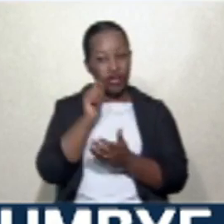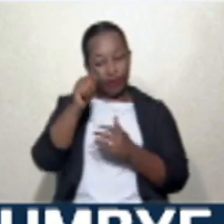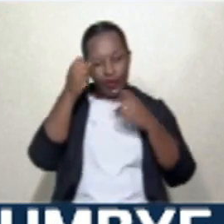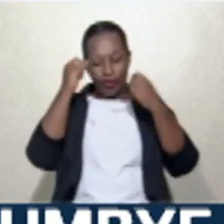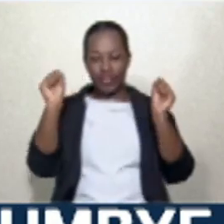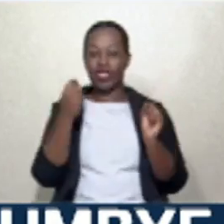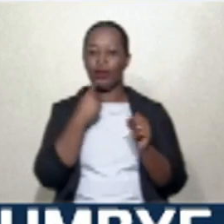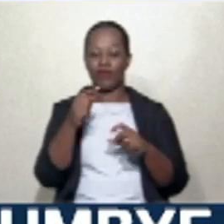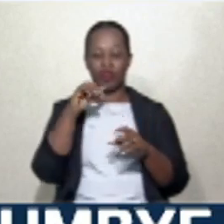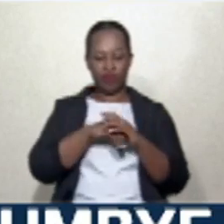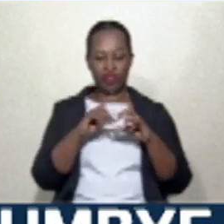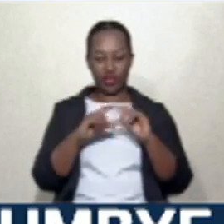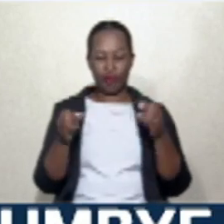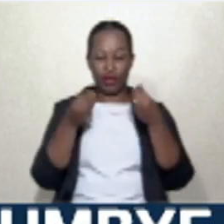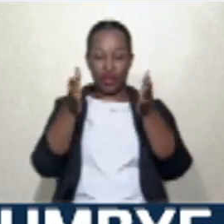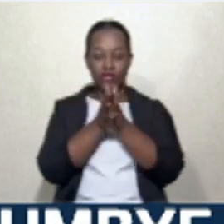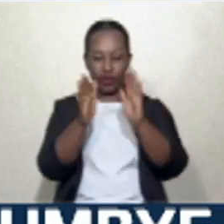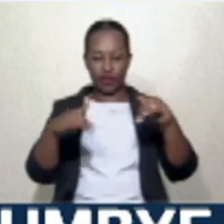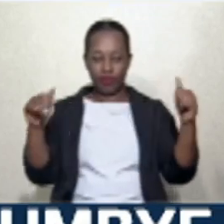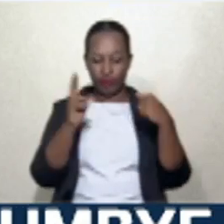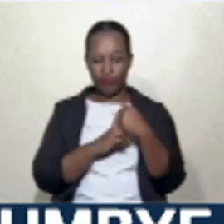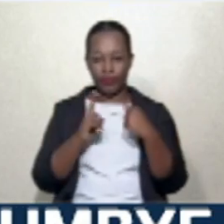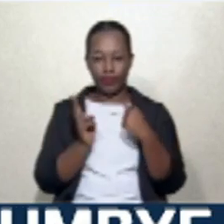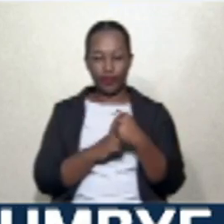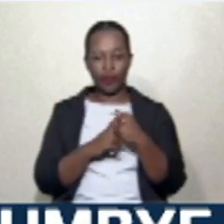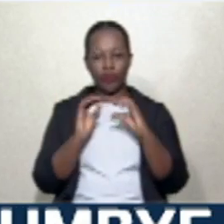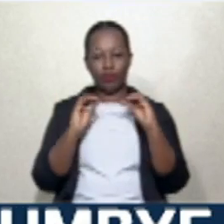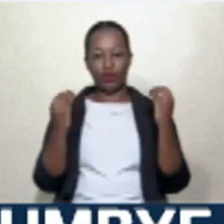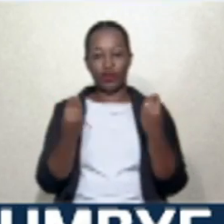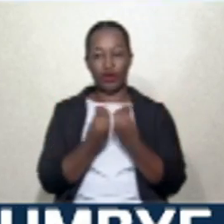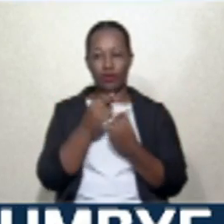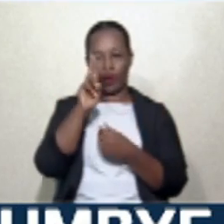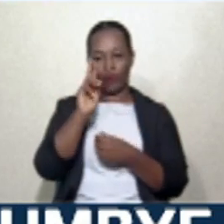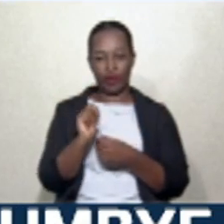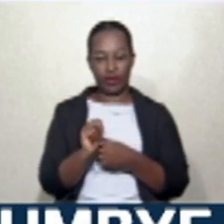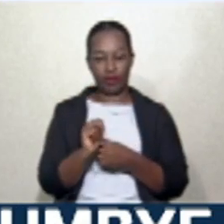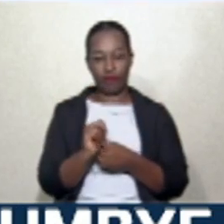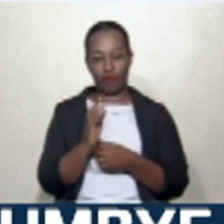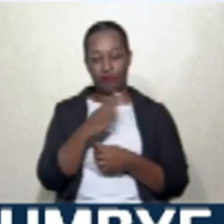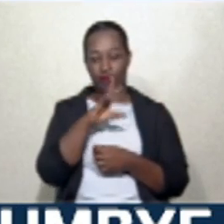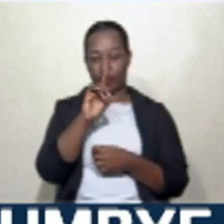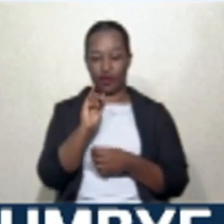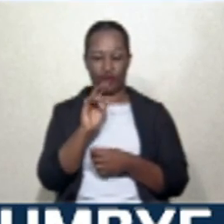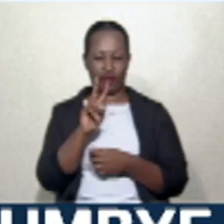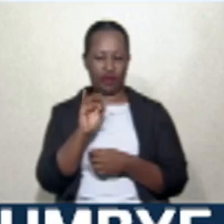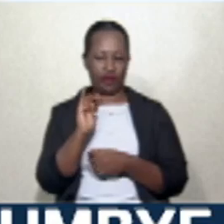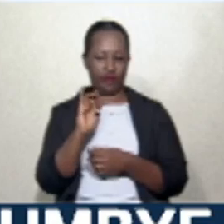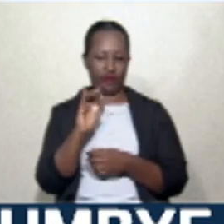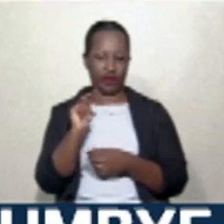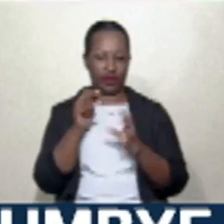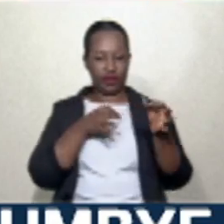bigarutseho mu ijambo yagejeje ku nteko rusange 77 y'umuryango w'abibumbye. Dive wayo adufite inkuru irambuye.